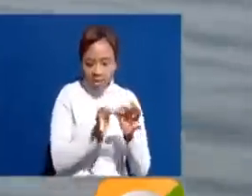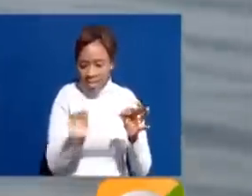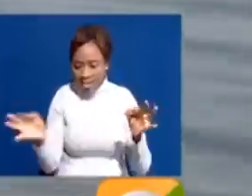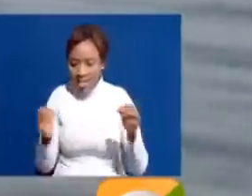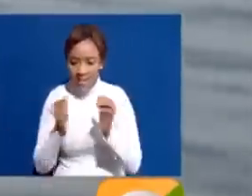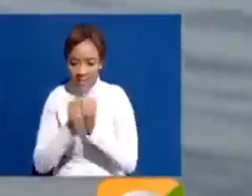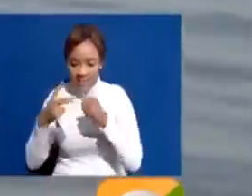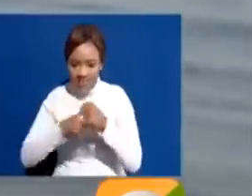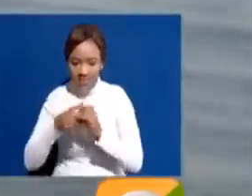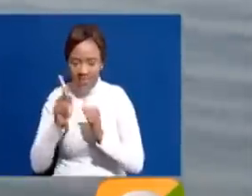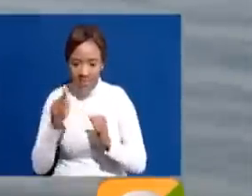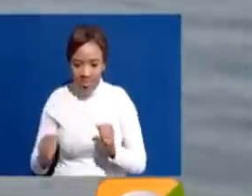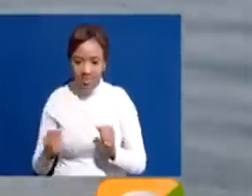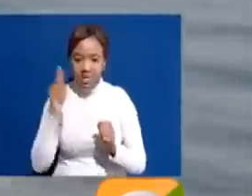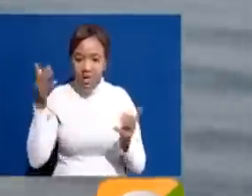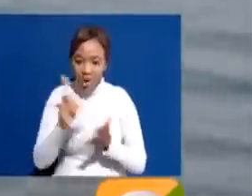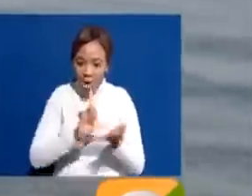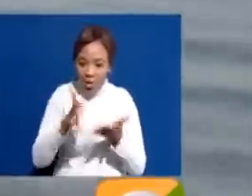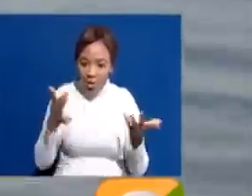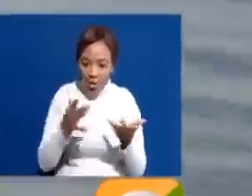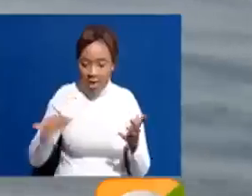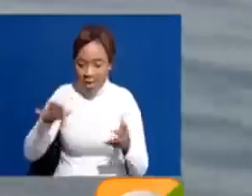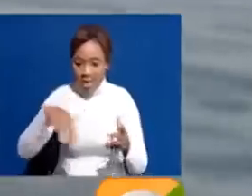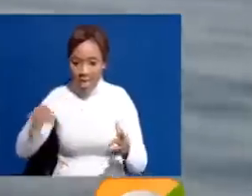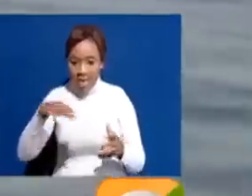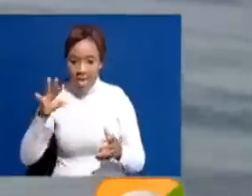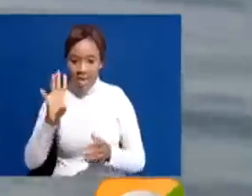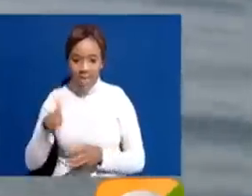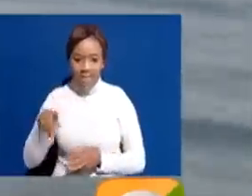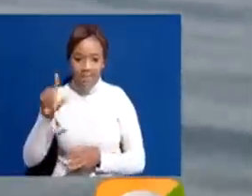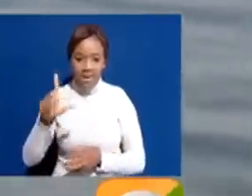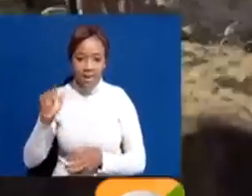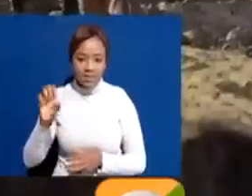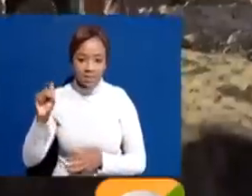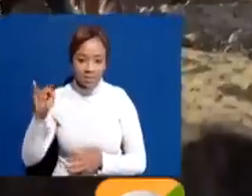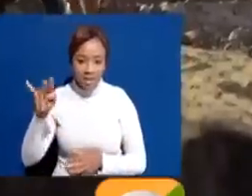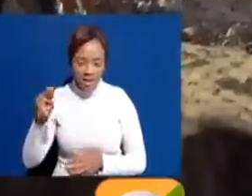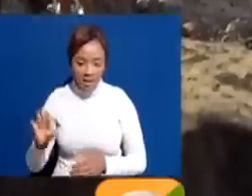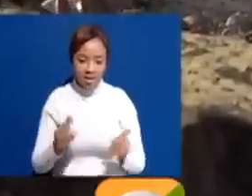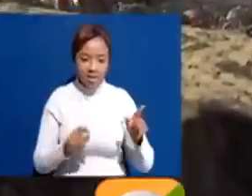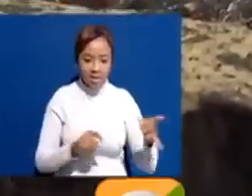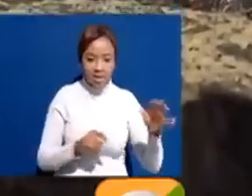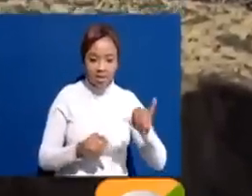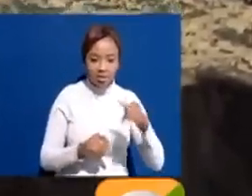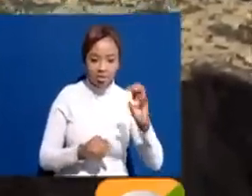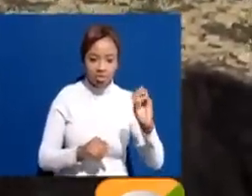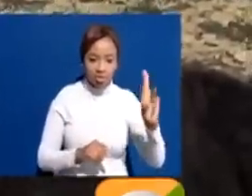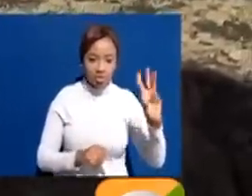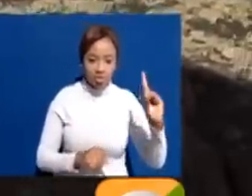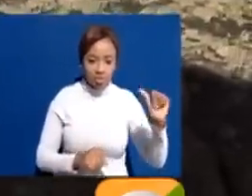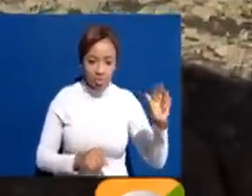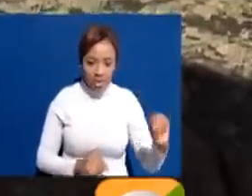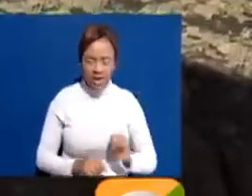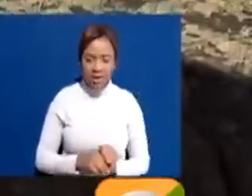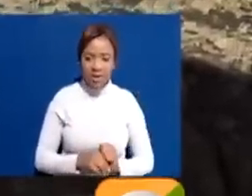in the border between Jordan and Palestinian and Israelis territories. Licha ya kuwa hakuna uhai wa